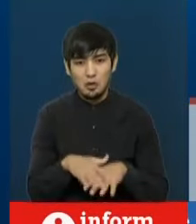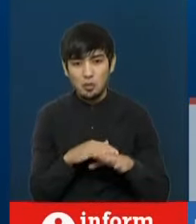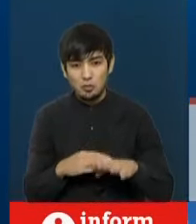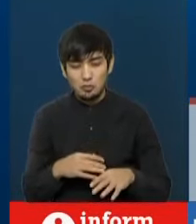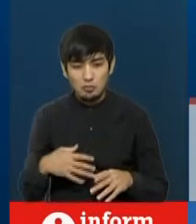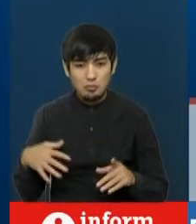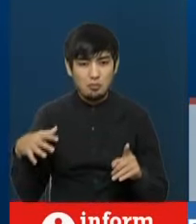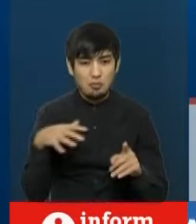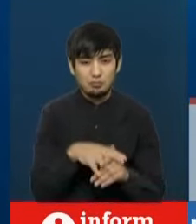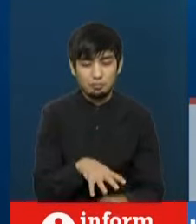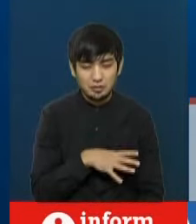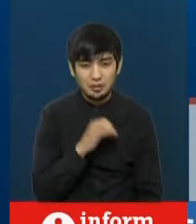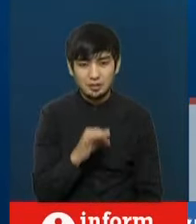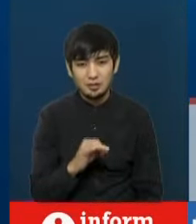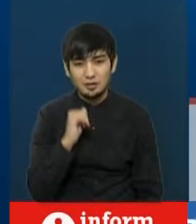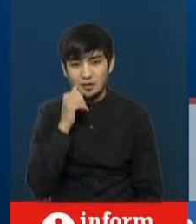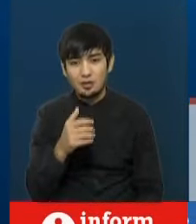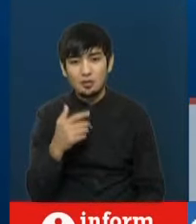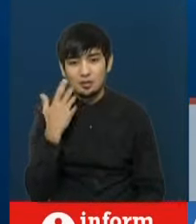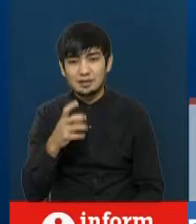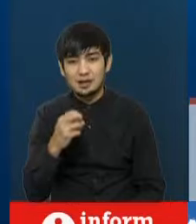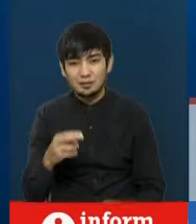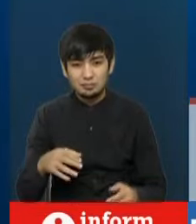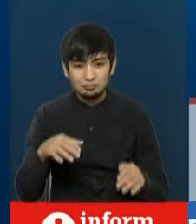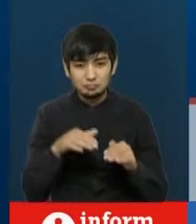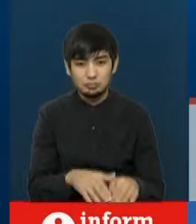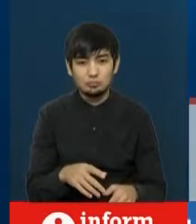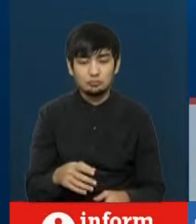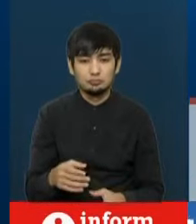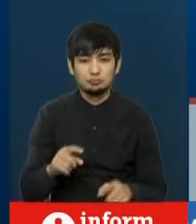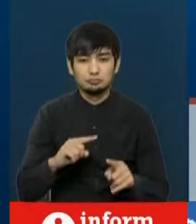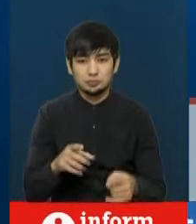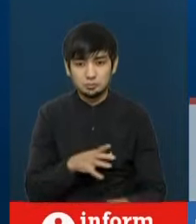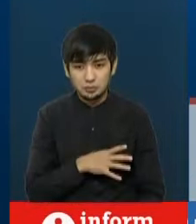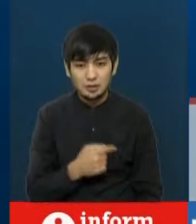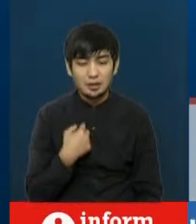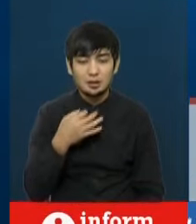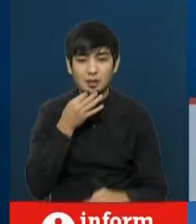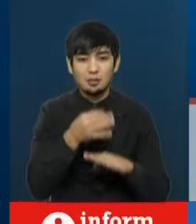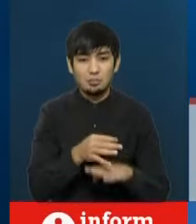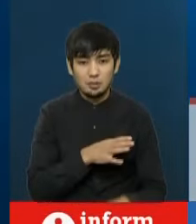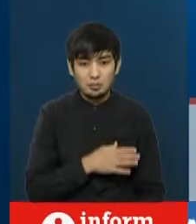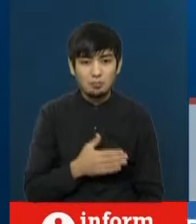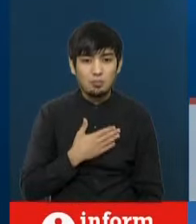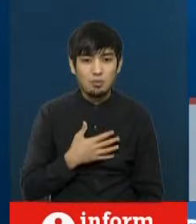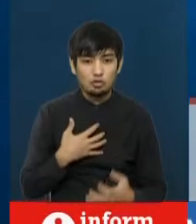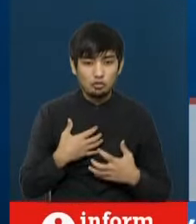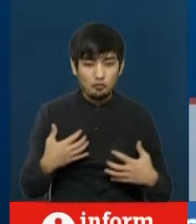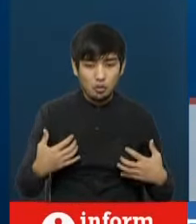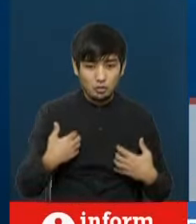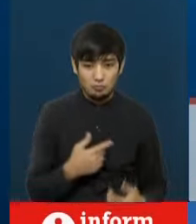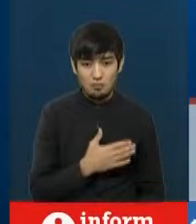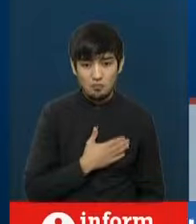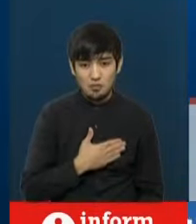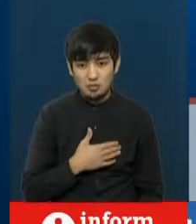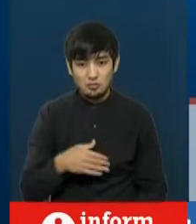қуып барып келесі қораға жақындағанда тоқтатып ұстап алып берді. Тосыстап айттым, сіздер мына біздің малды қазір даулап тұрсыздар,